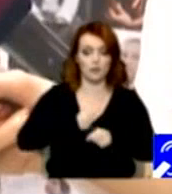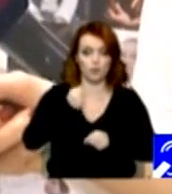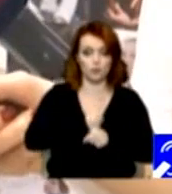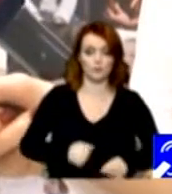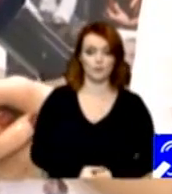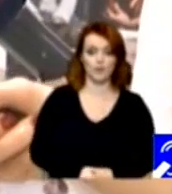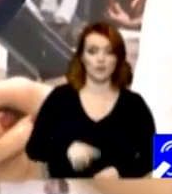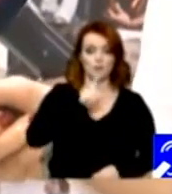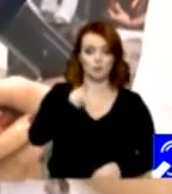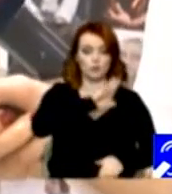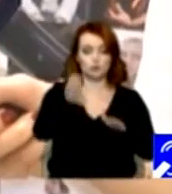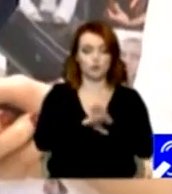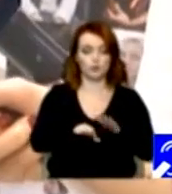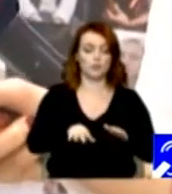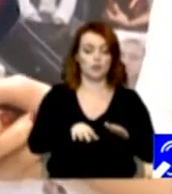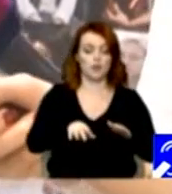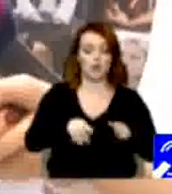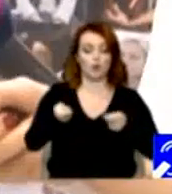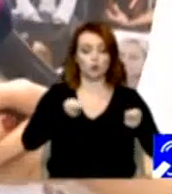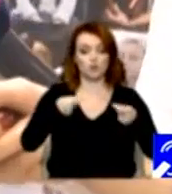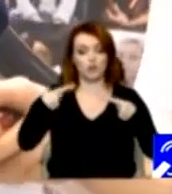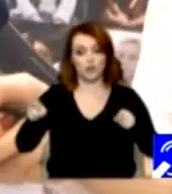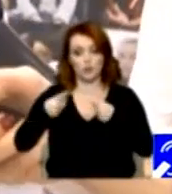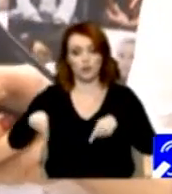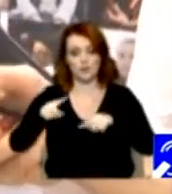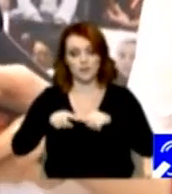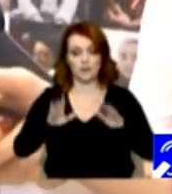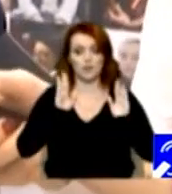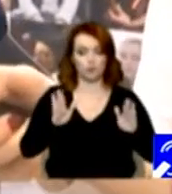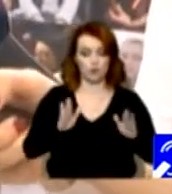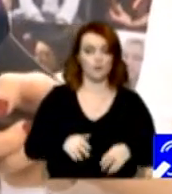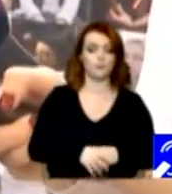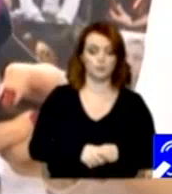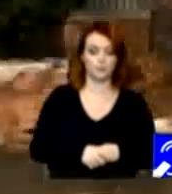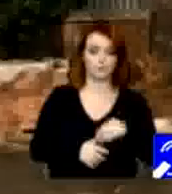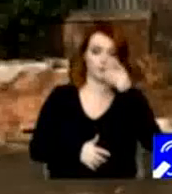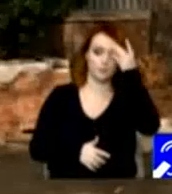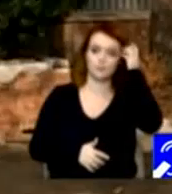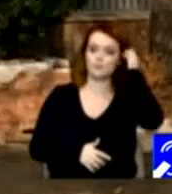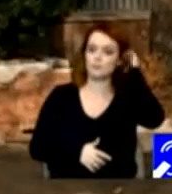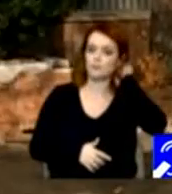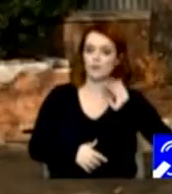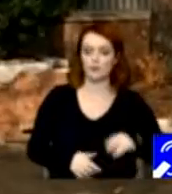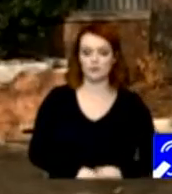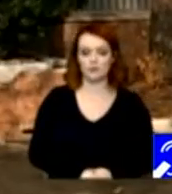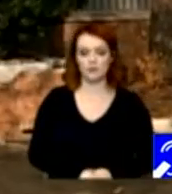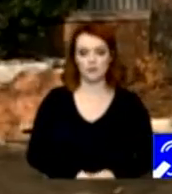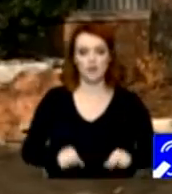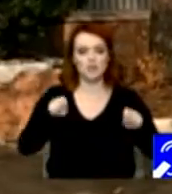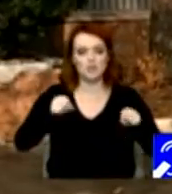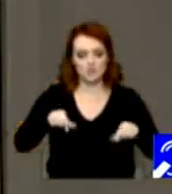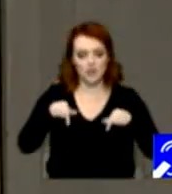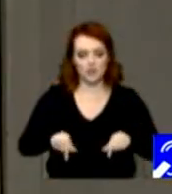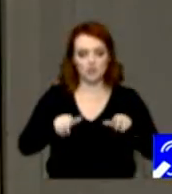Andreas sau sau cineva să aibă în subordine un radio talie difuzor șansele pe aici în